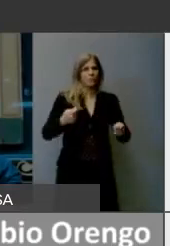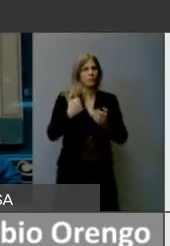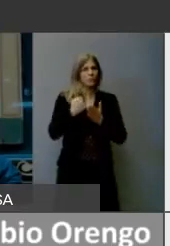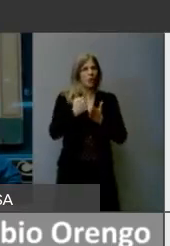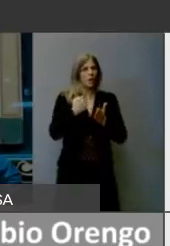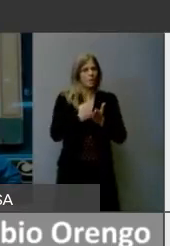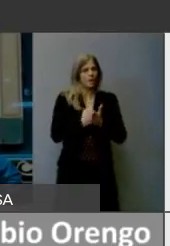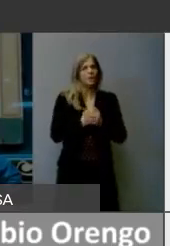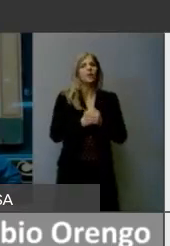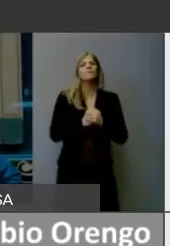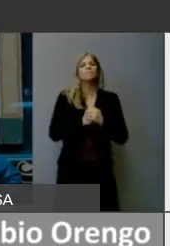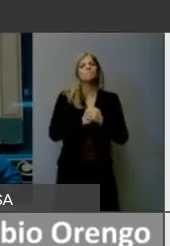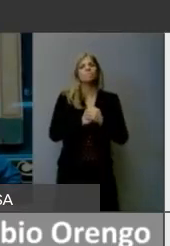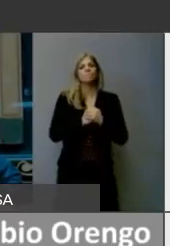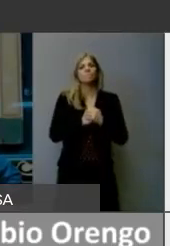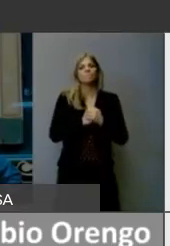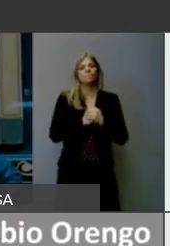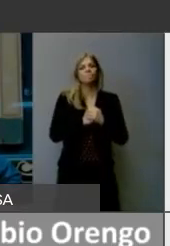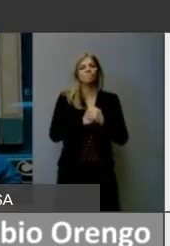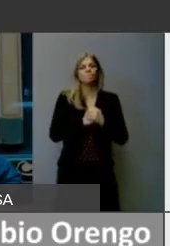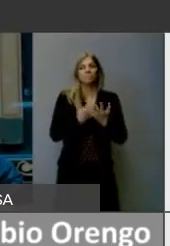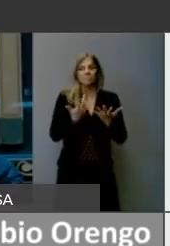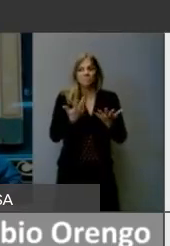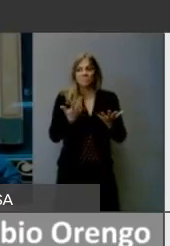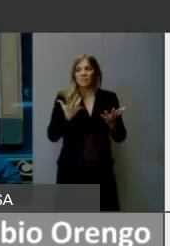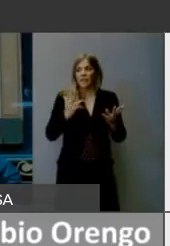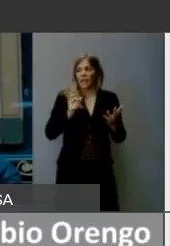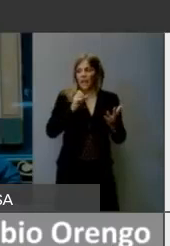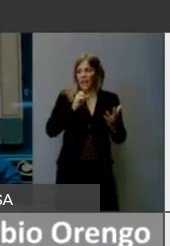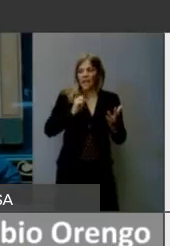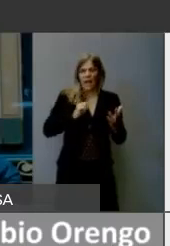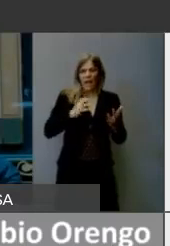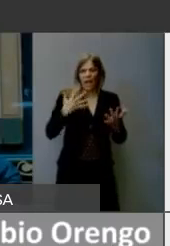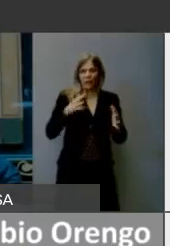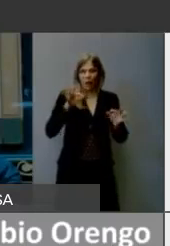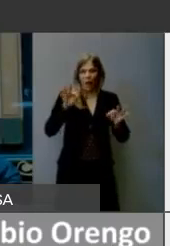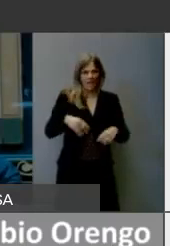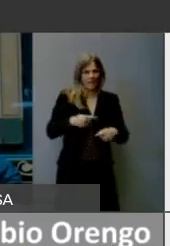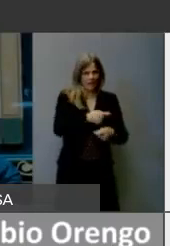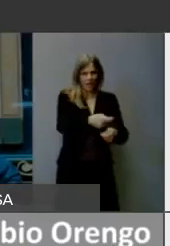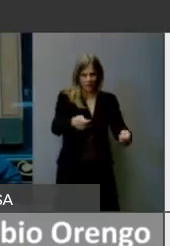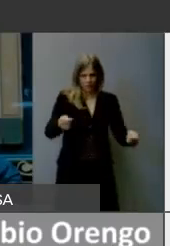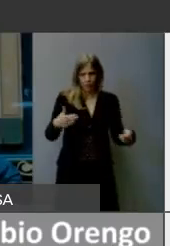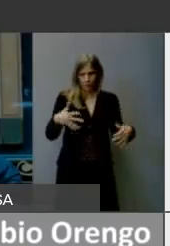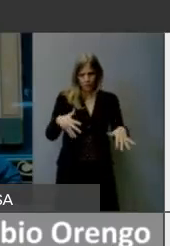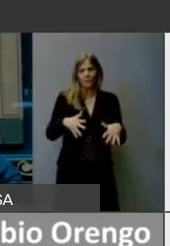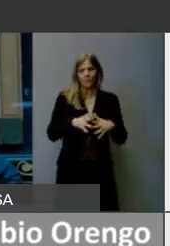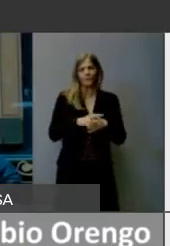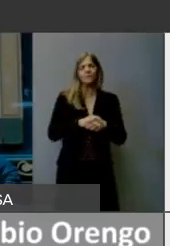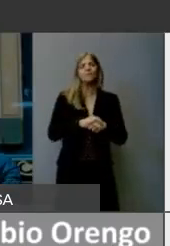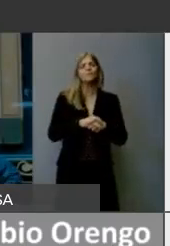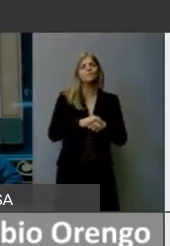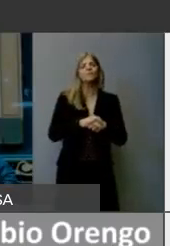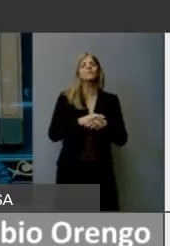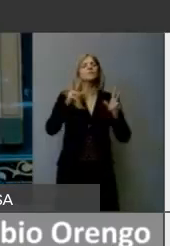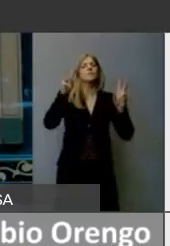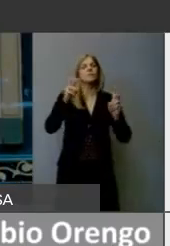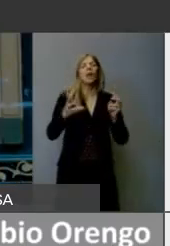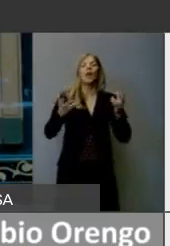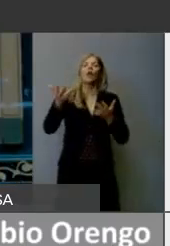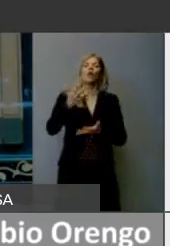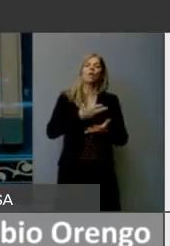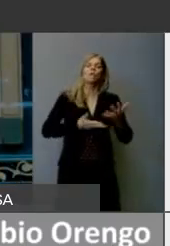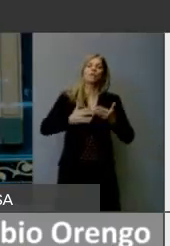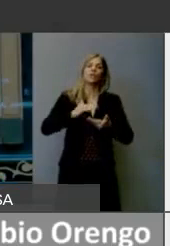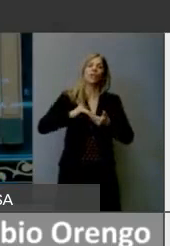cita, quindi vi dovrebbe essere stato distribuito questo allegato, collaborazione con